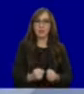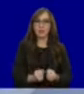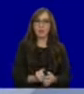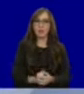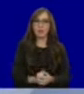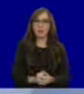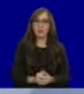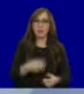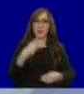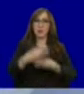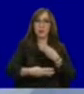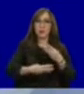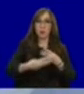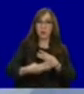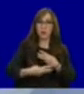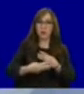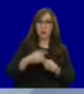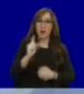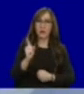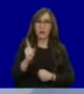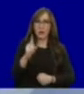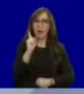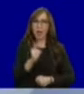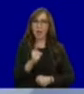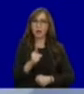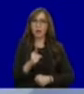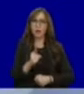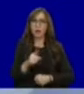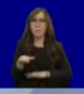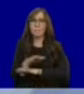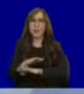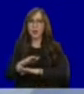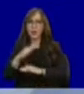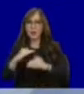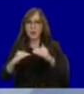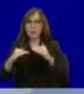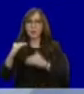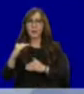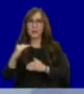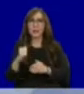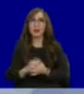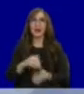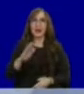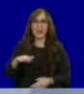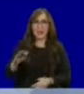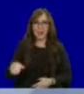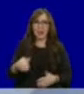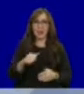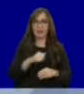mereka juga harus mengurus anaknya di rumah. Jadi dampaknya banyak sekali dampak negatif yang ada. Berikut.